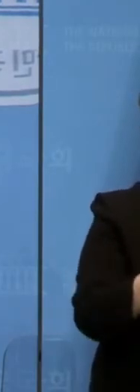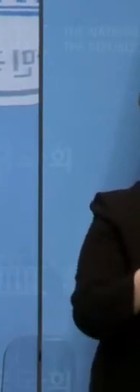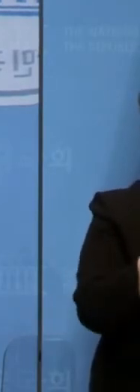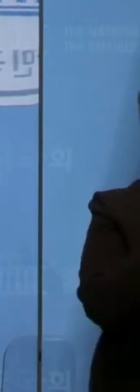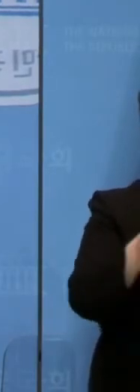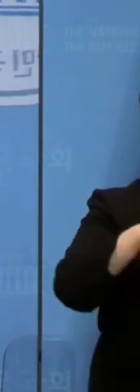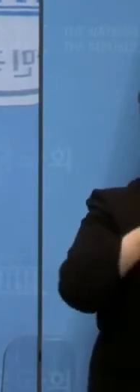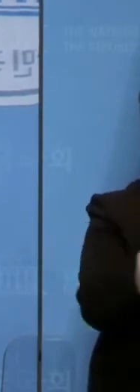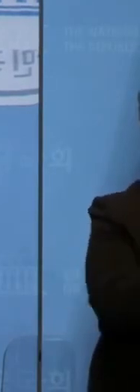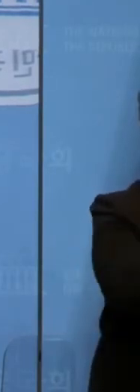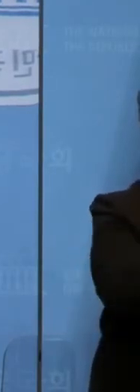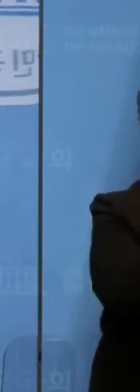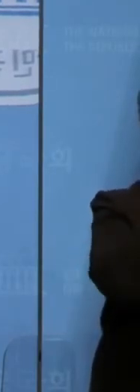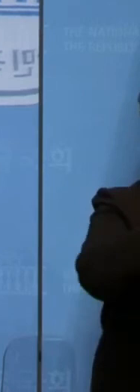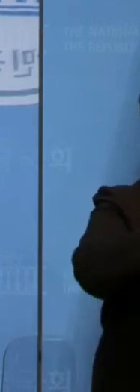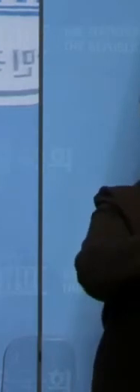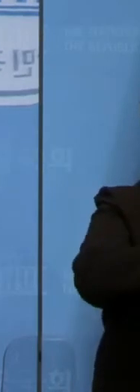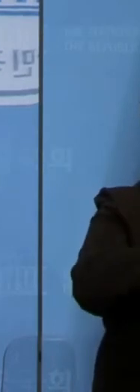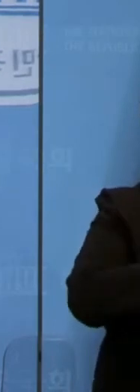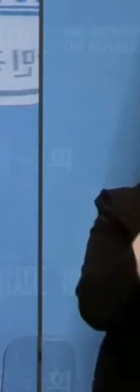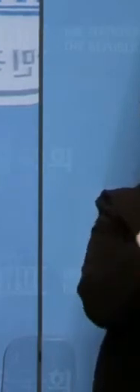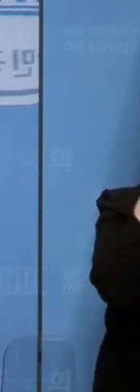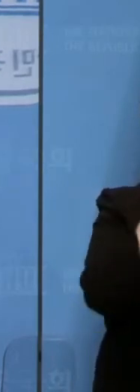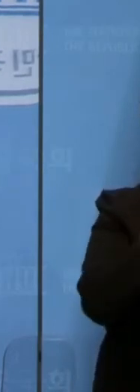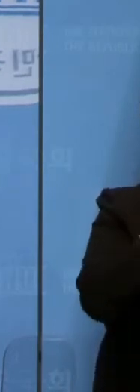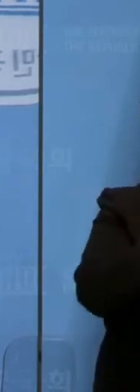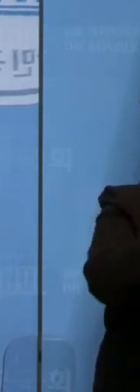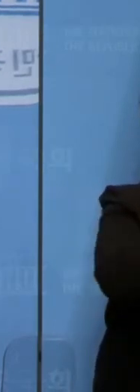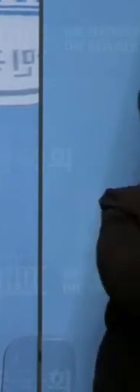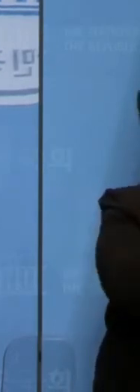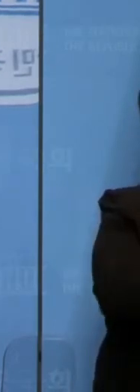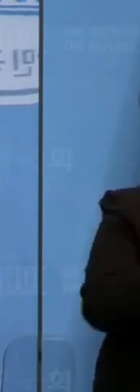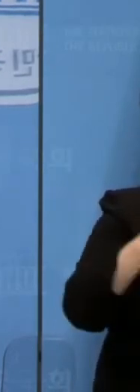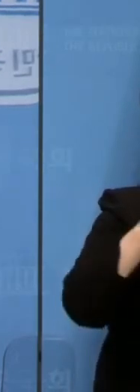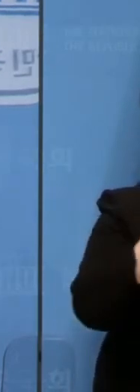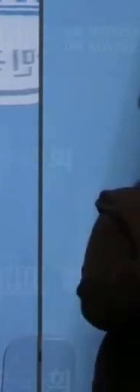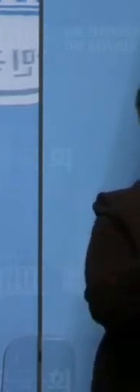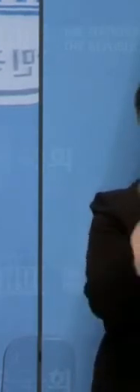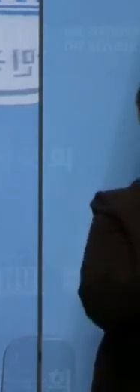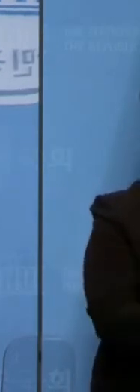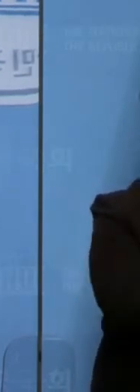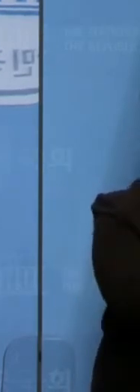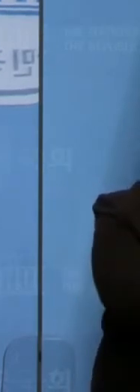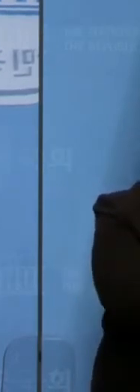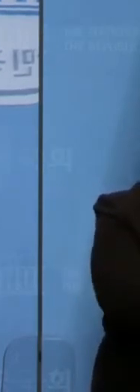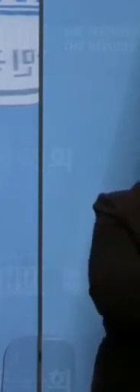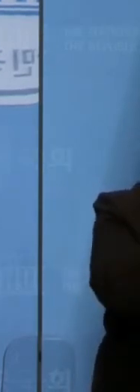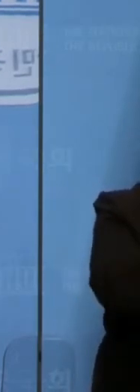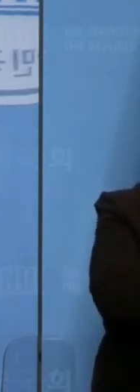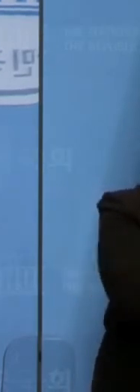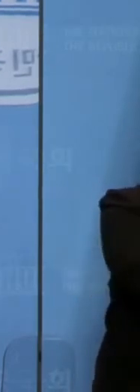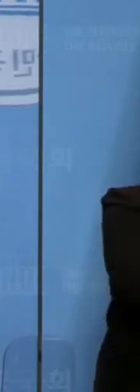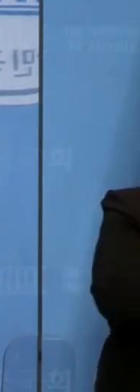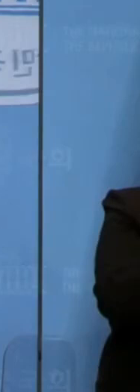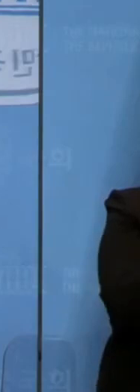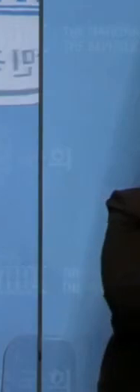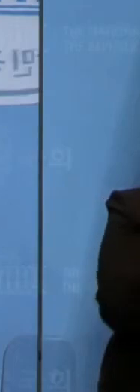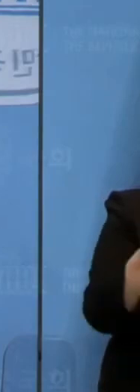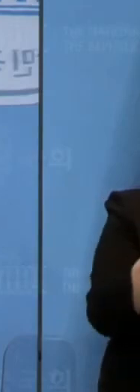사과, 그 와중에 계속 터져나오는 이 정권 실세들의 위선과